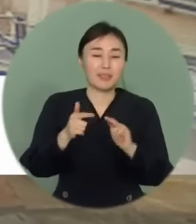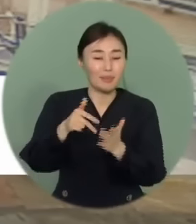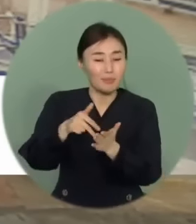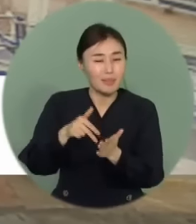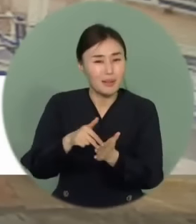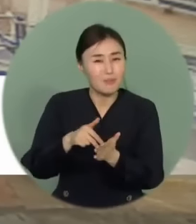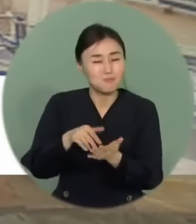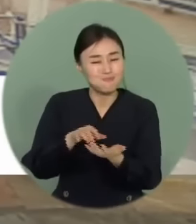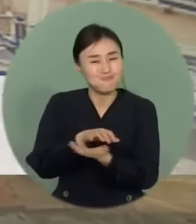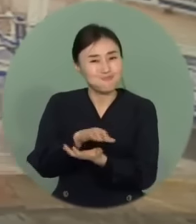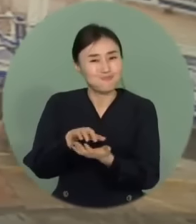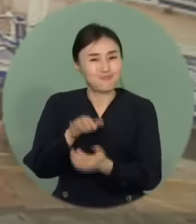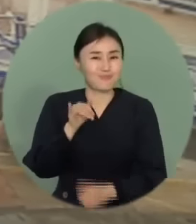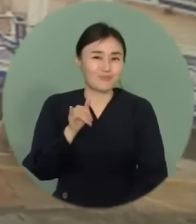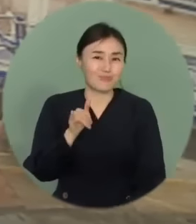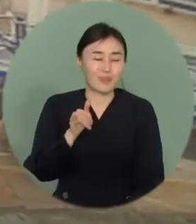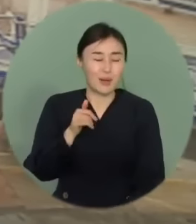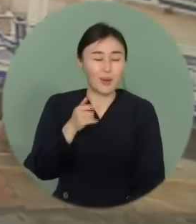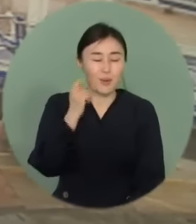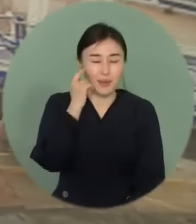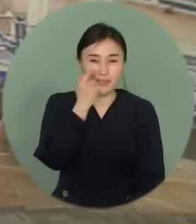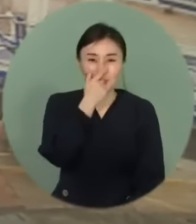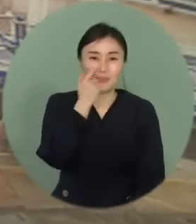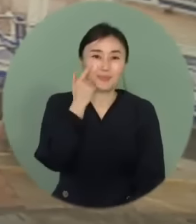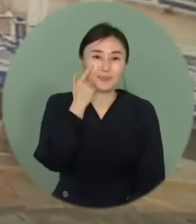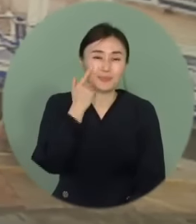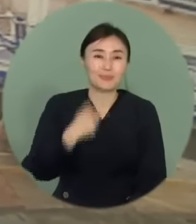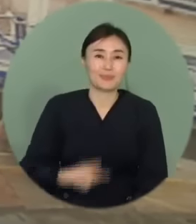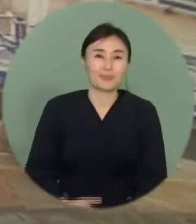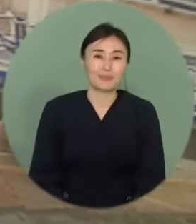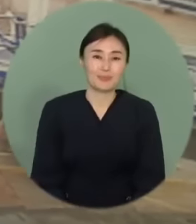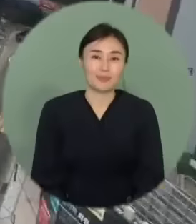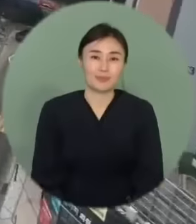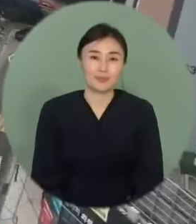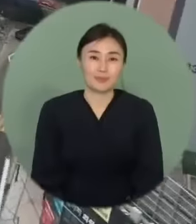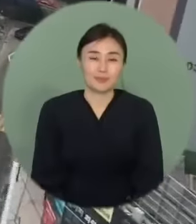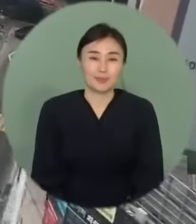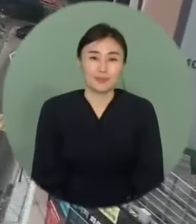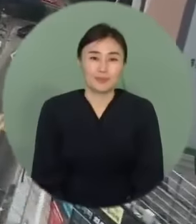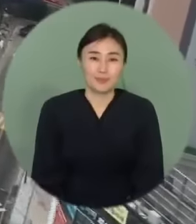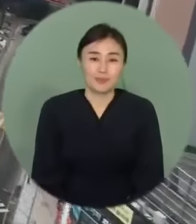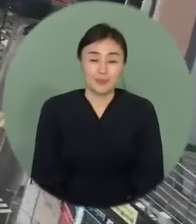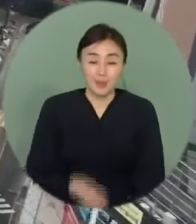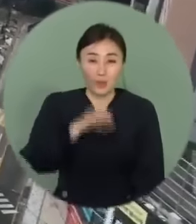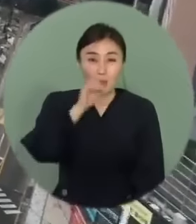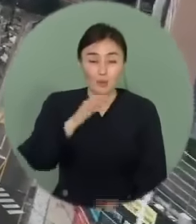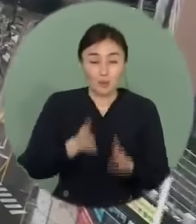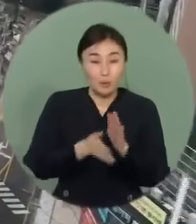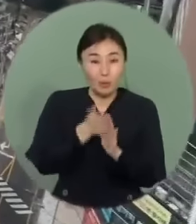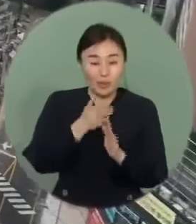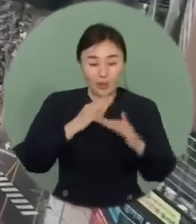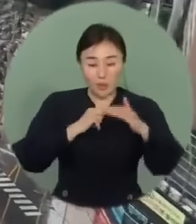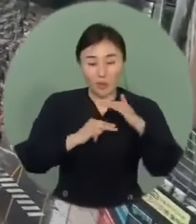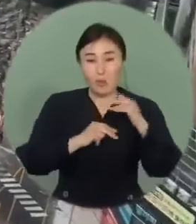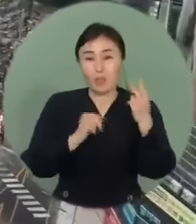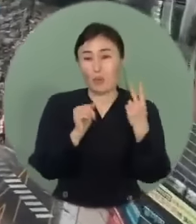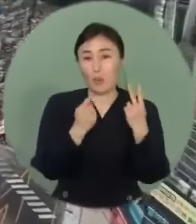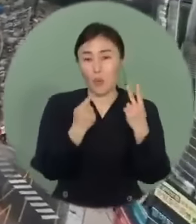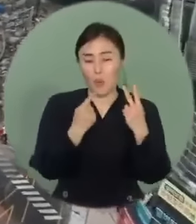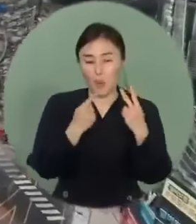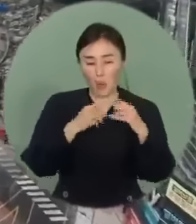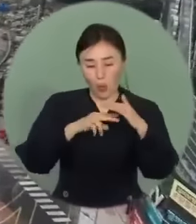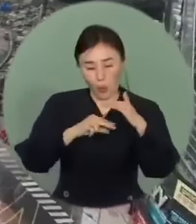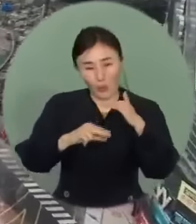엇갈립니다 왜 그런지 임지은 기자가 취재했습니다 광주 도시철도 이호선 공사가